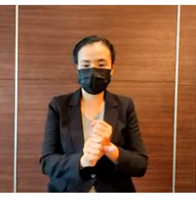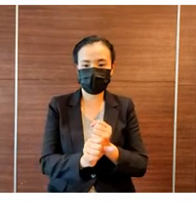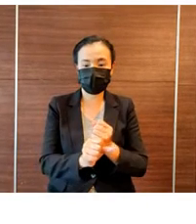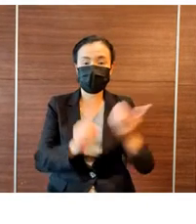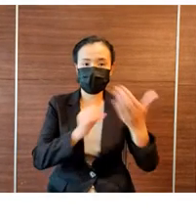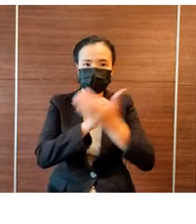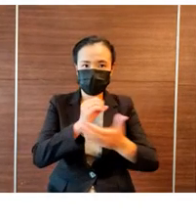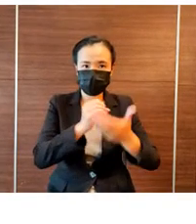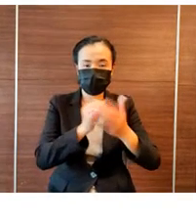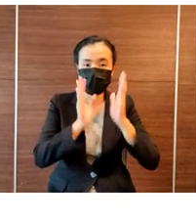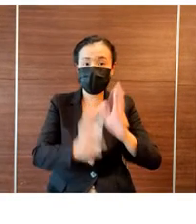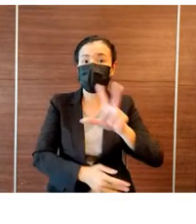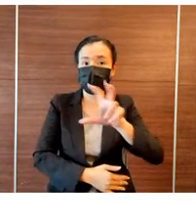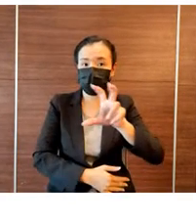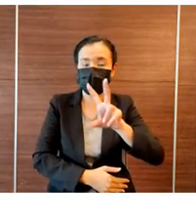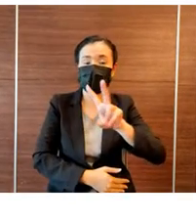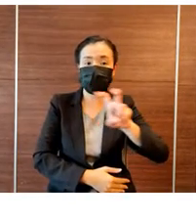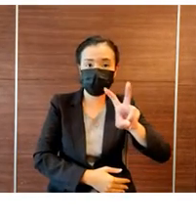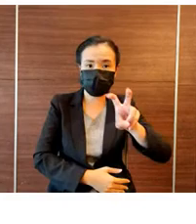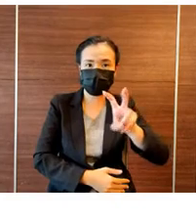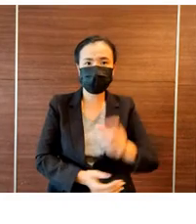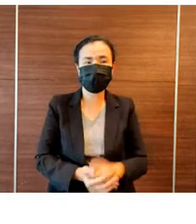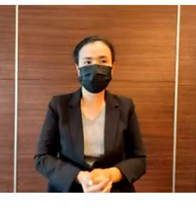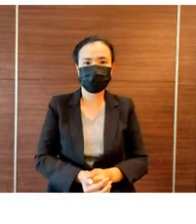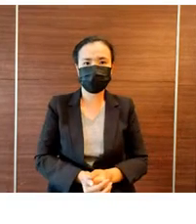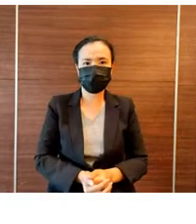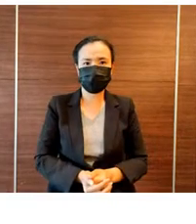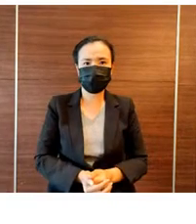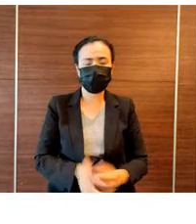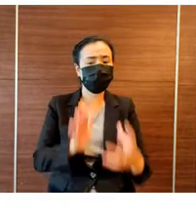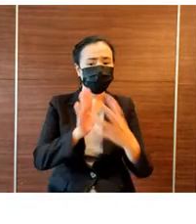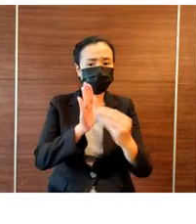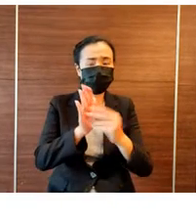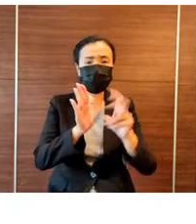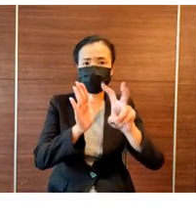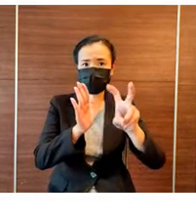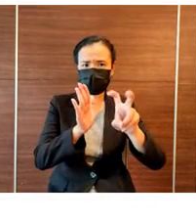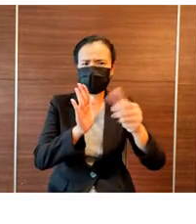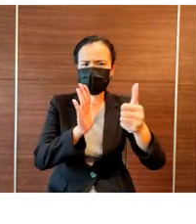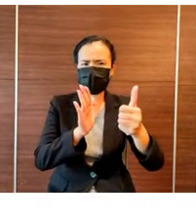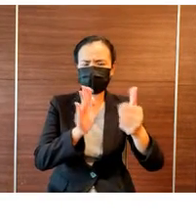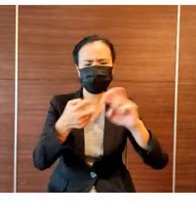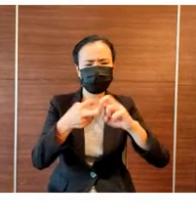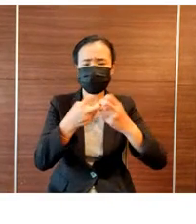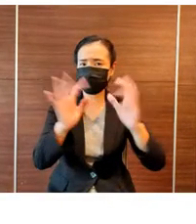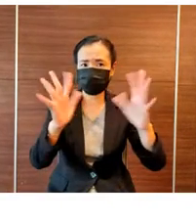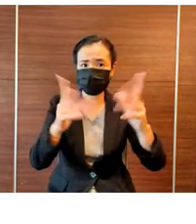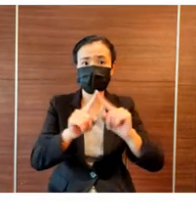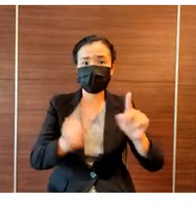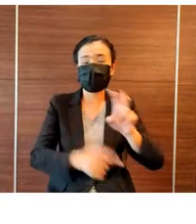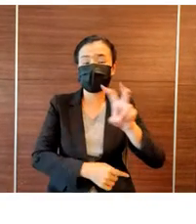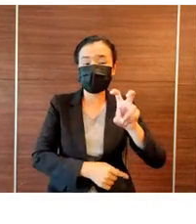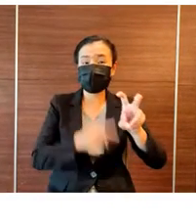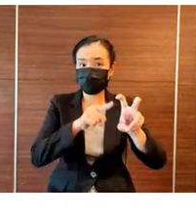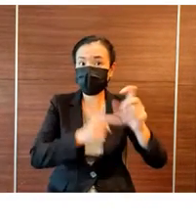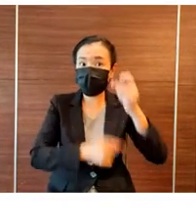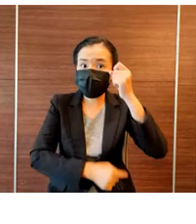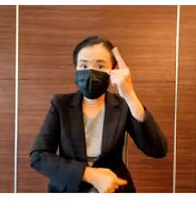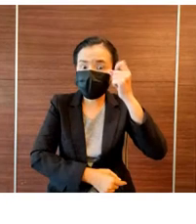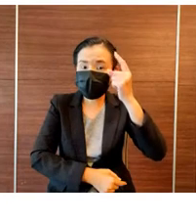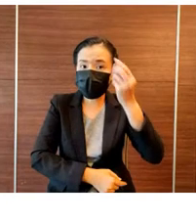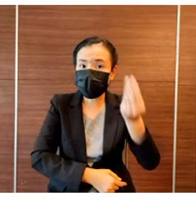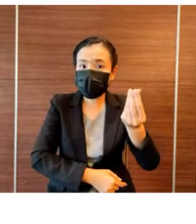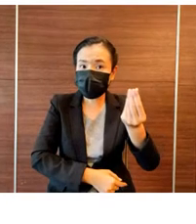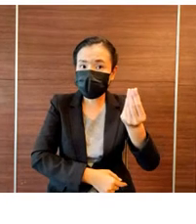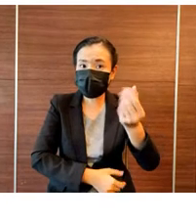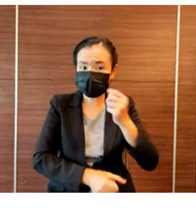ติดมี300กว่าคน200กว่าคนเอามาอบรมทั้ง200กว่าคนได้ครับไม่มีปัญหาเลยแต่ไอ้200กว่าคนอ่ะจะเข้าใจกันกี่คนแล้